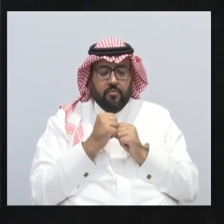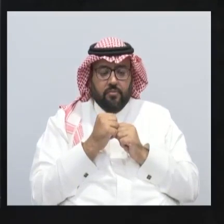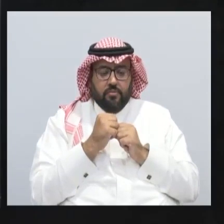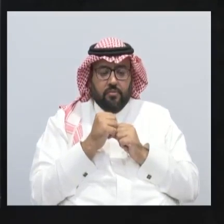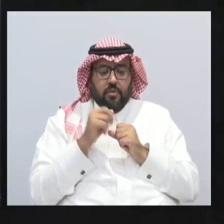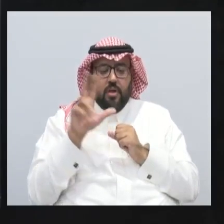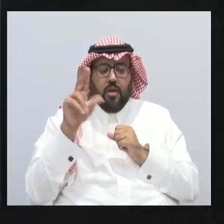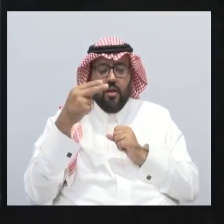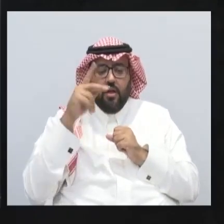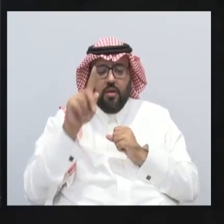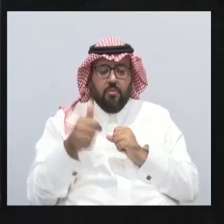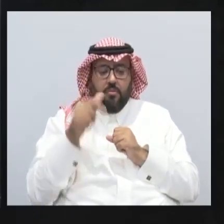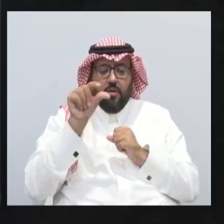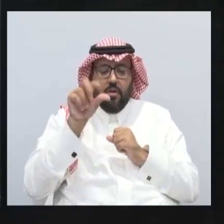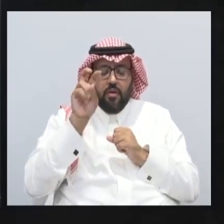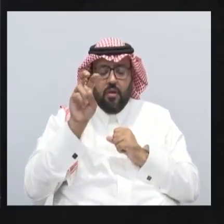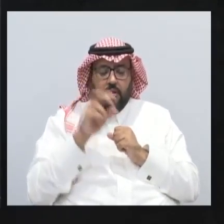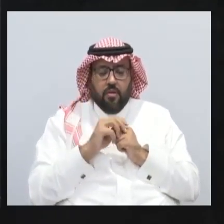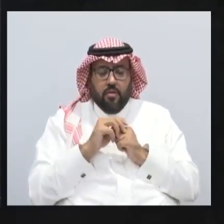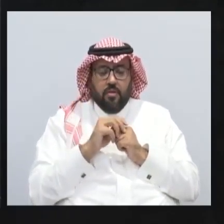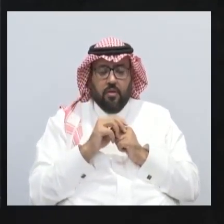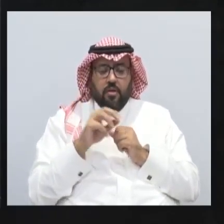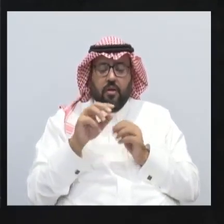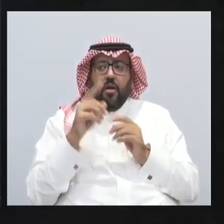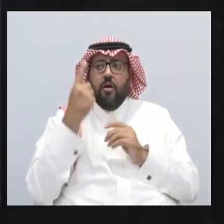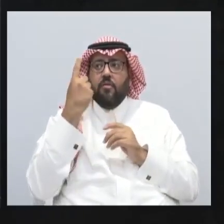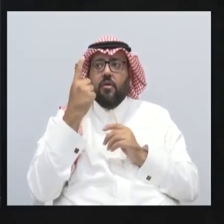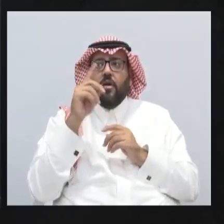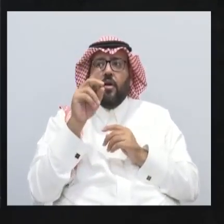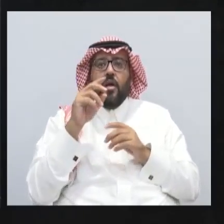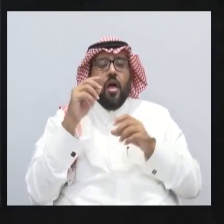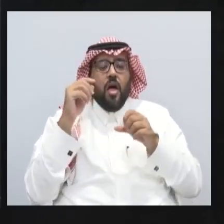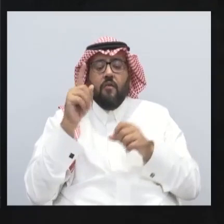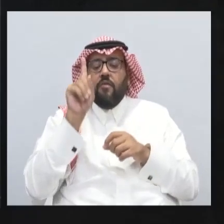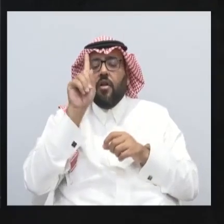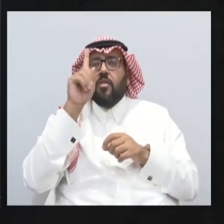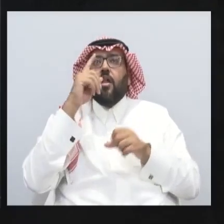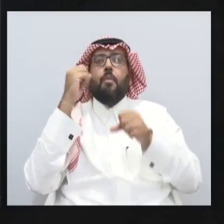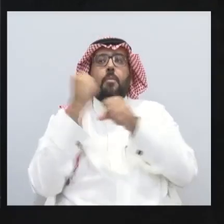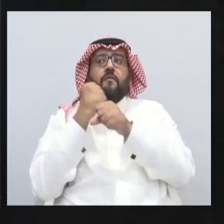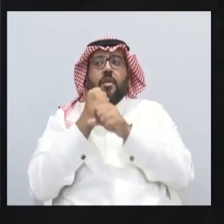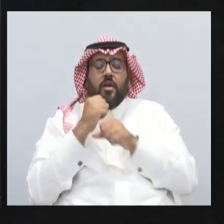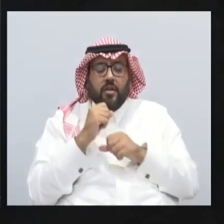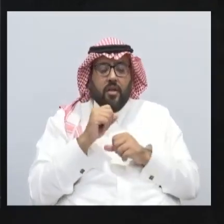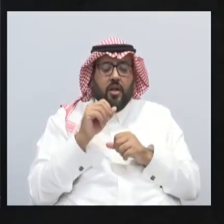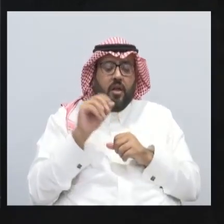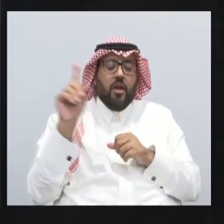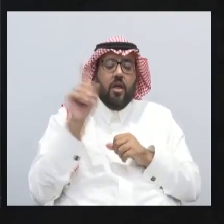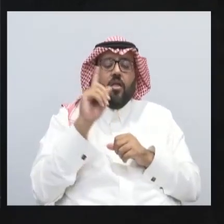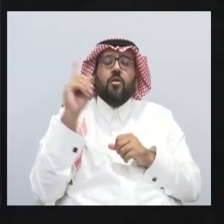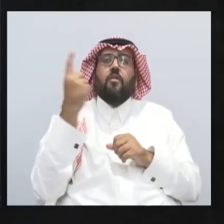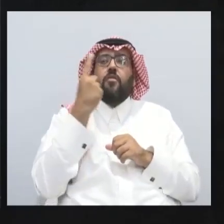افعال العباد فتوحيد الربوبيه افراد الله بافعاله وتوحيد الالوهيه